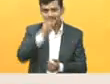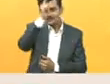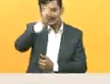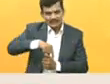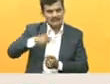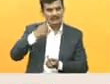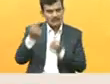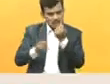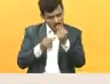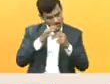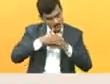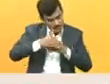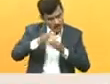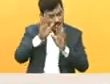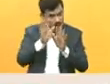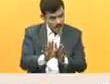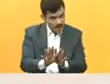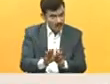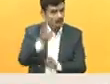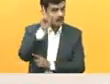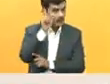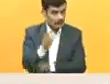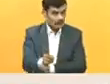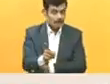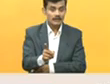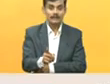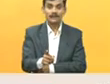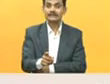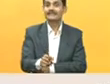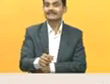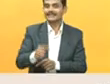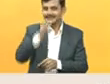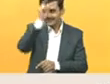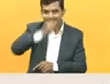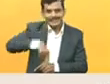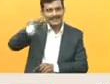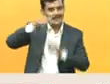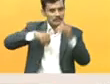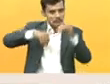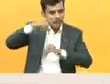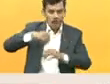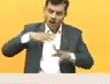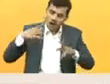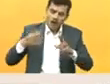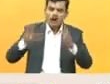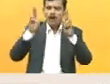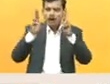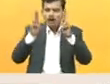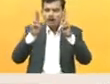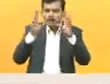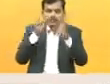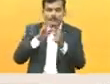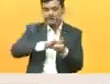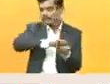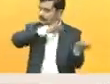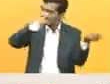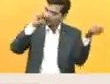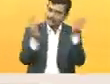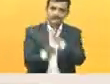लोकतंत्र जीवित रहेगा, लेकिन हमारे लोकतंत्र ने सारी आशंकाओं को गलत साबित